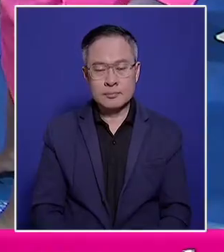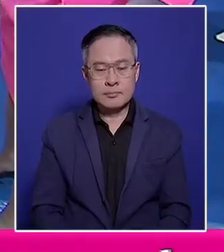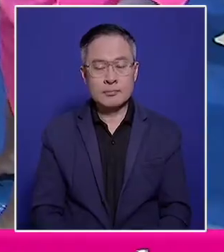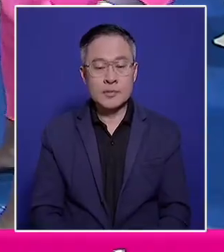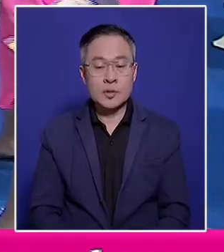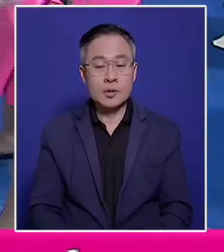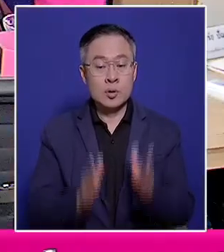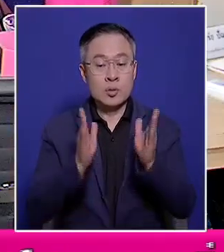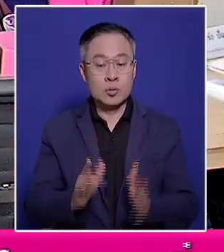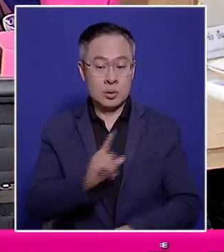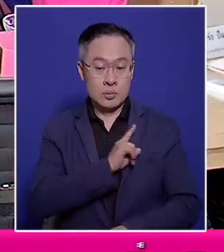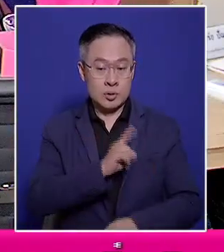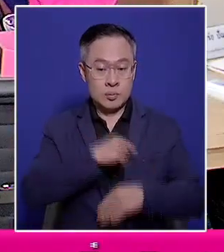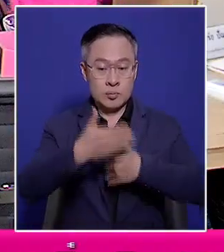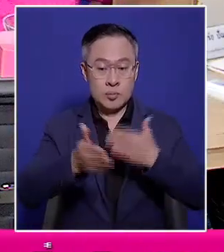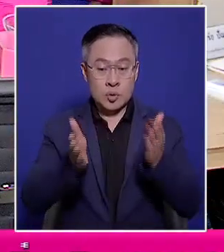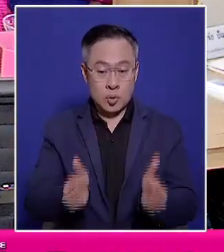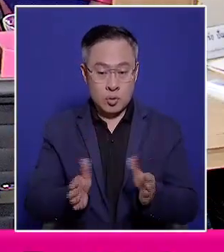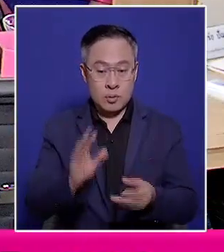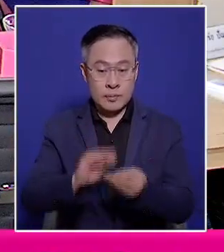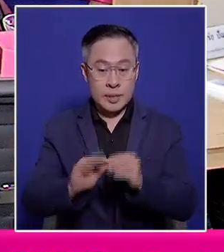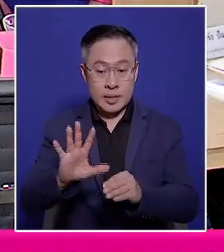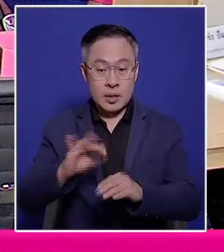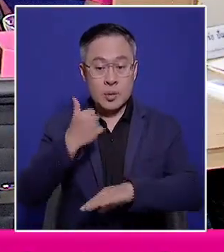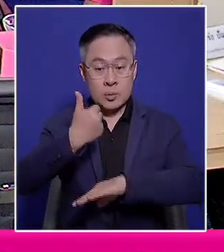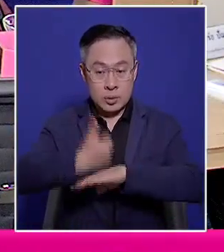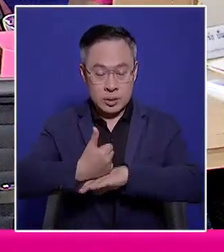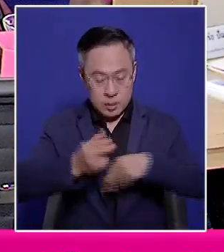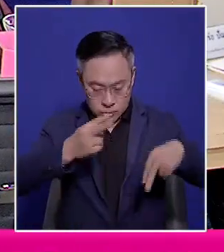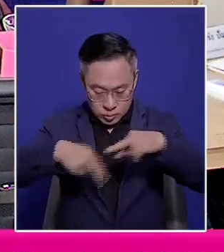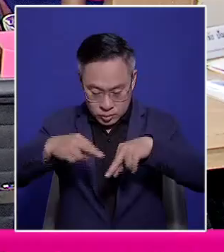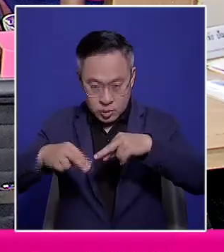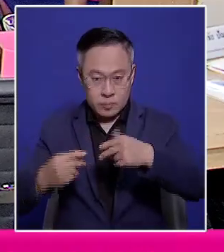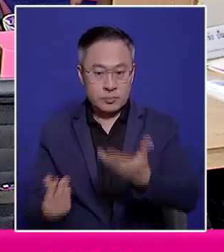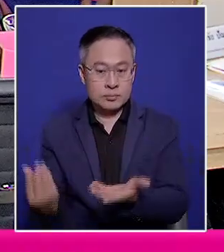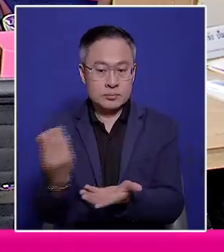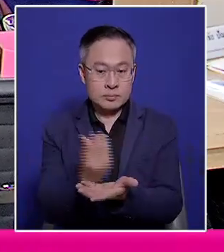พนักงานนำกล่องลูกบอลยางหมายเลข5มาให้ประธานกรรมการได้ตรวจสอบครับ